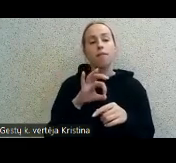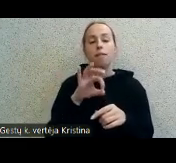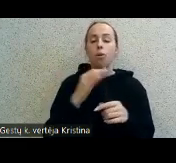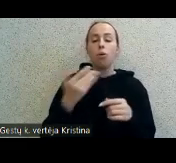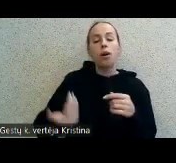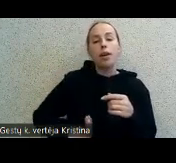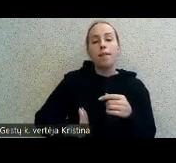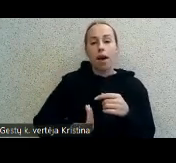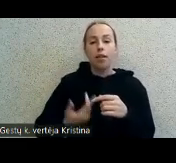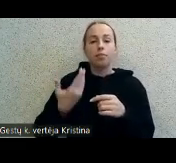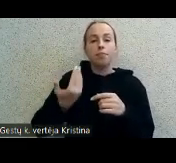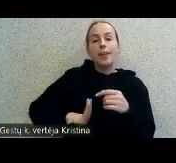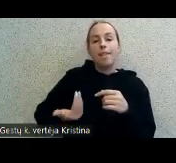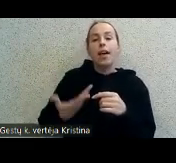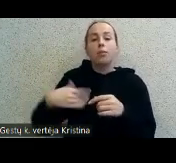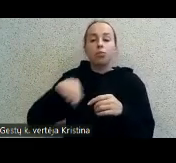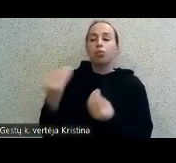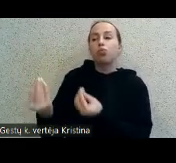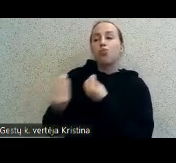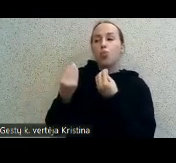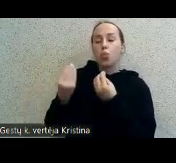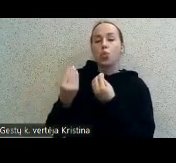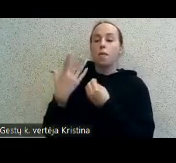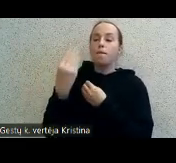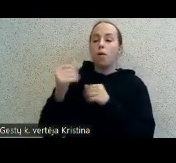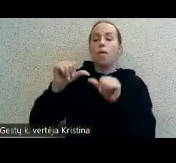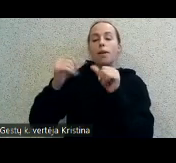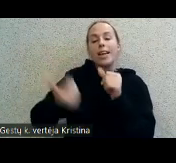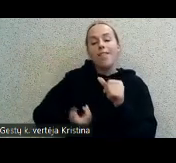pakankamai. Jūs sakėte, kad gyvenimas yra mokykla.